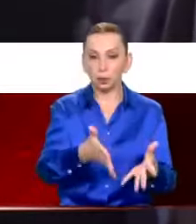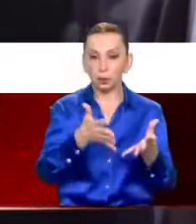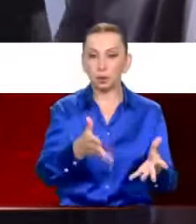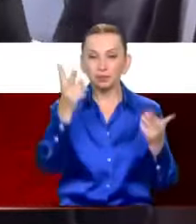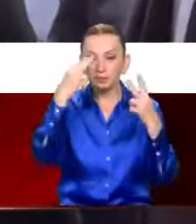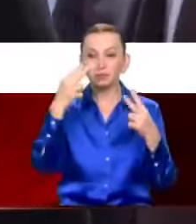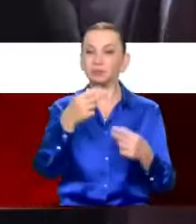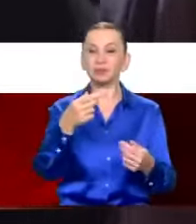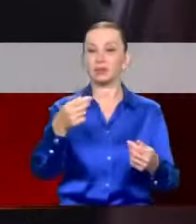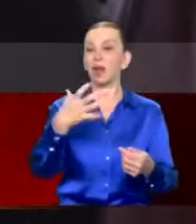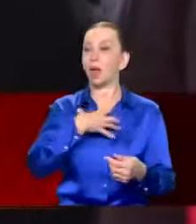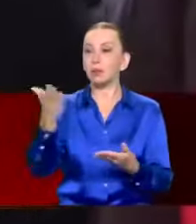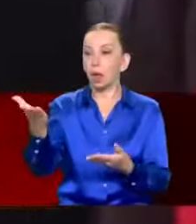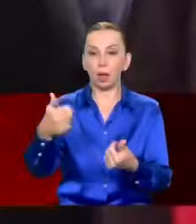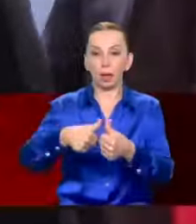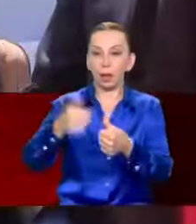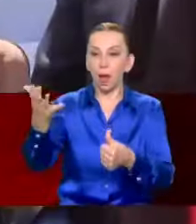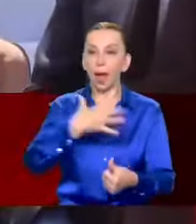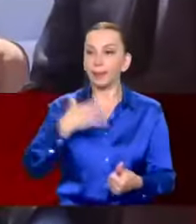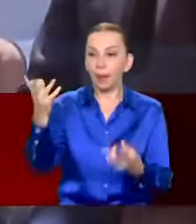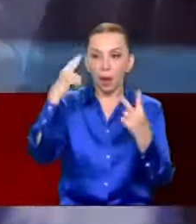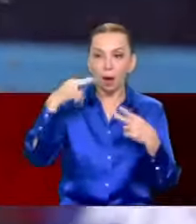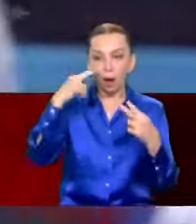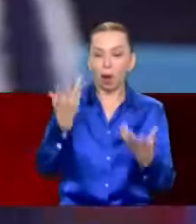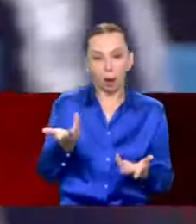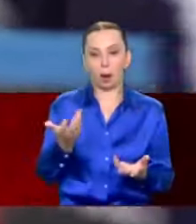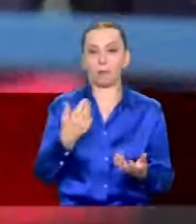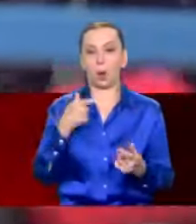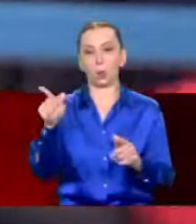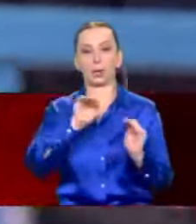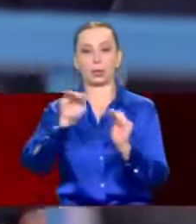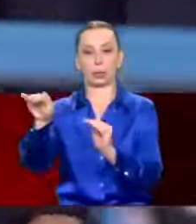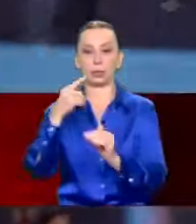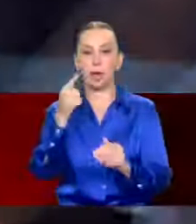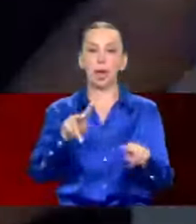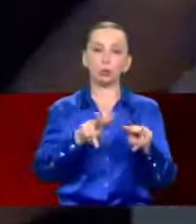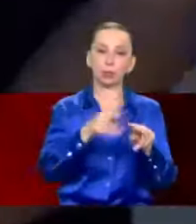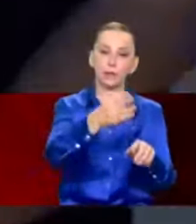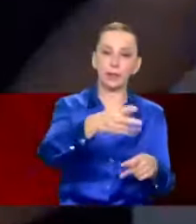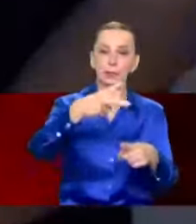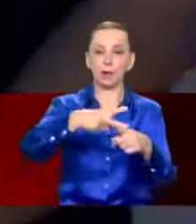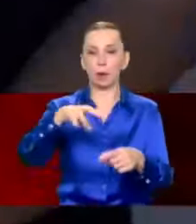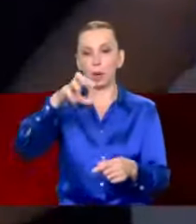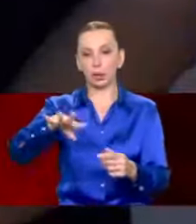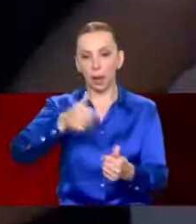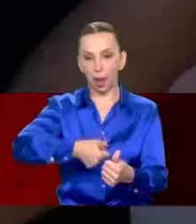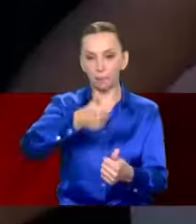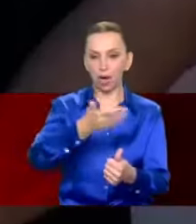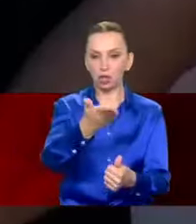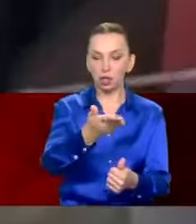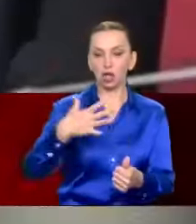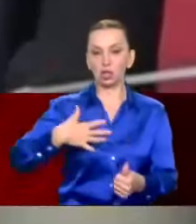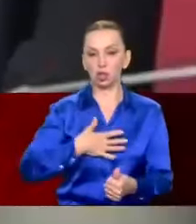yaşlı eşin, ananın tarafındayız. CHP lideri Özgür Özel, İYİ Parti Genel Başkanı Musavat Dervişoğlu, Zafer Partisi Genel Başkanı Ümit